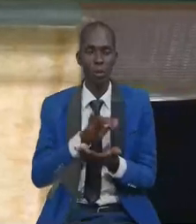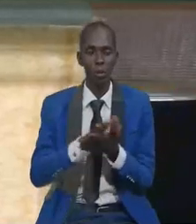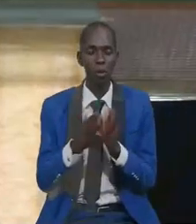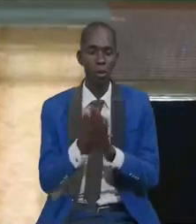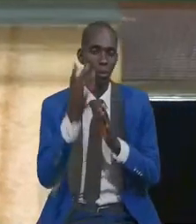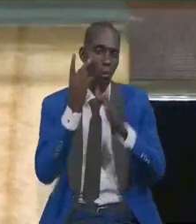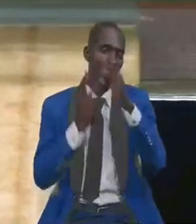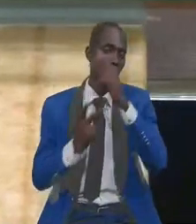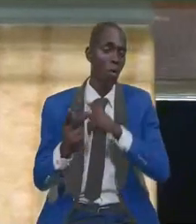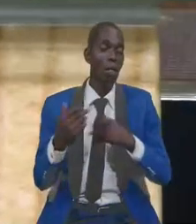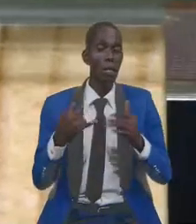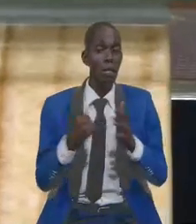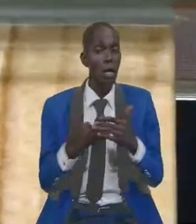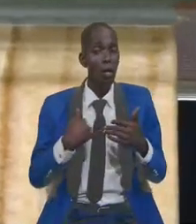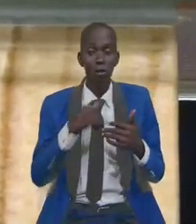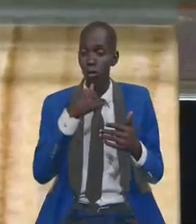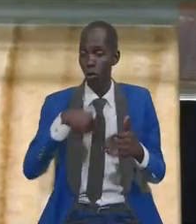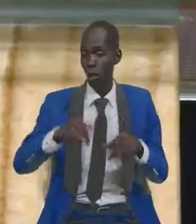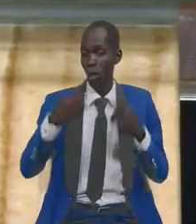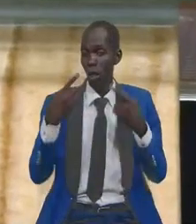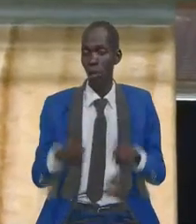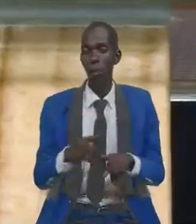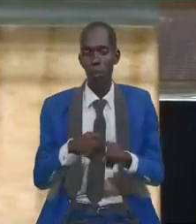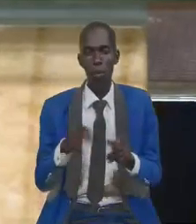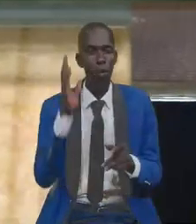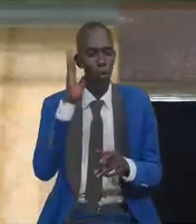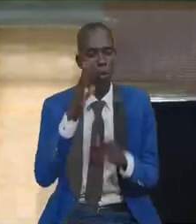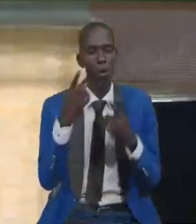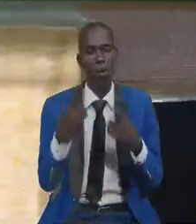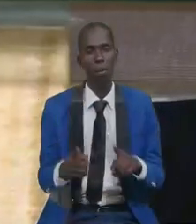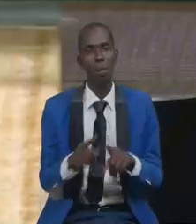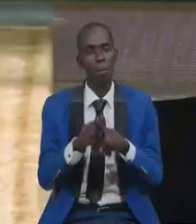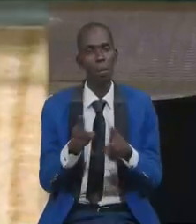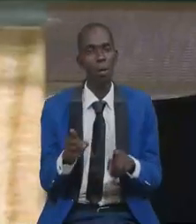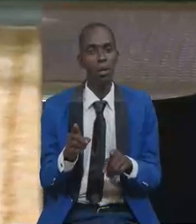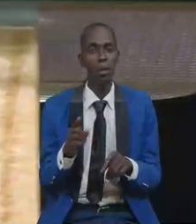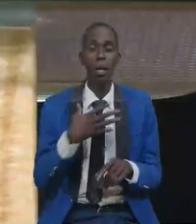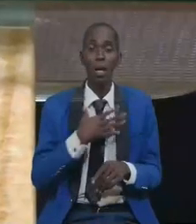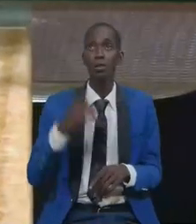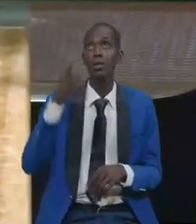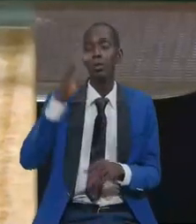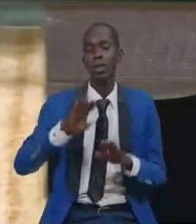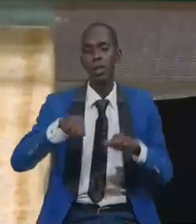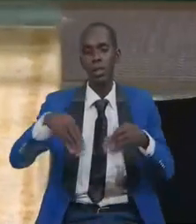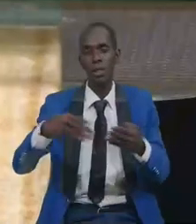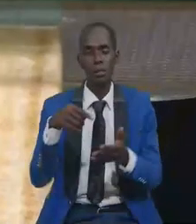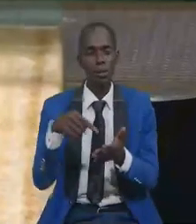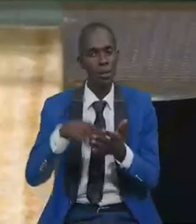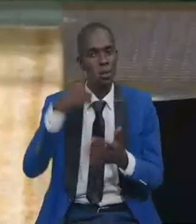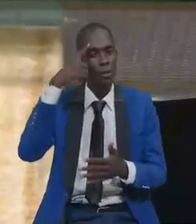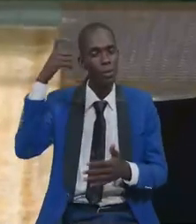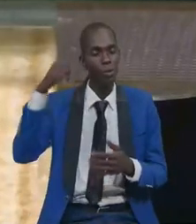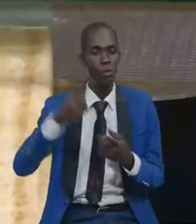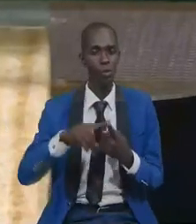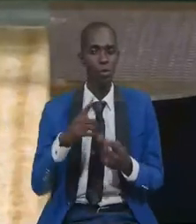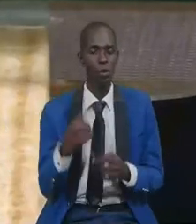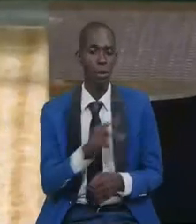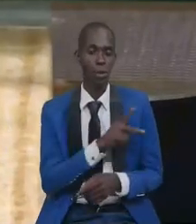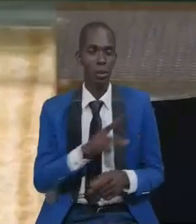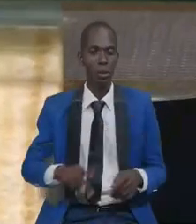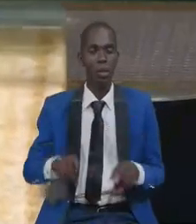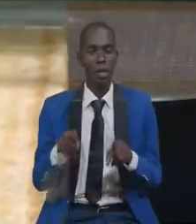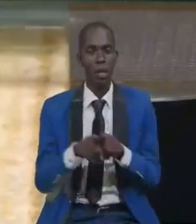cela ne s'était pas encore produit, mais cela allait se produire. Et Dieu lui avait donné ceci comme prophétie. Donc, c'est une